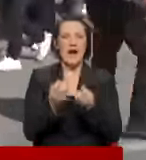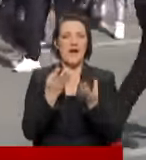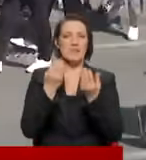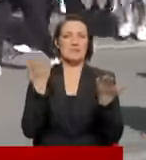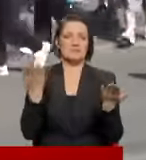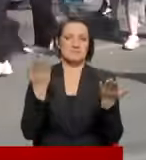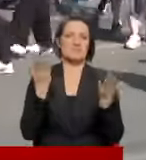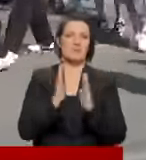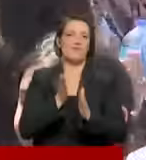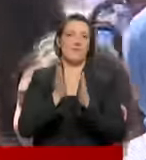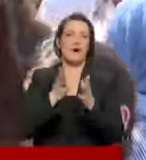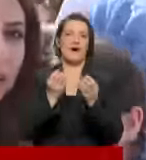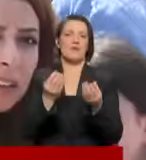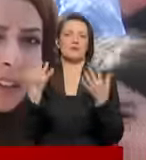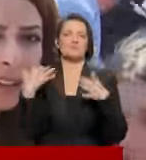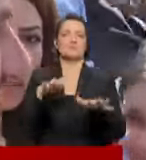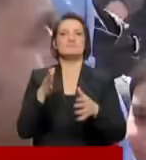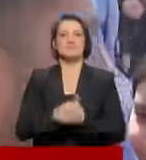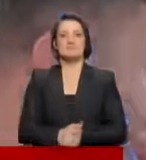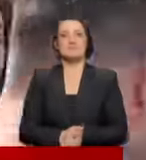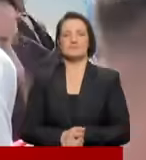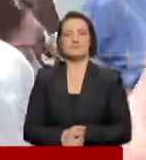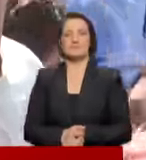yoğunluksa artarak devam ediyor.